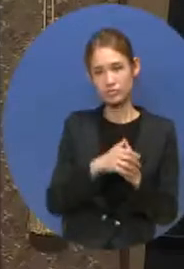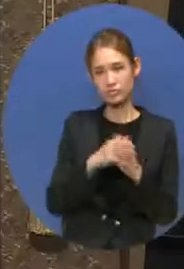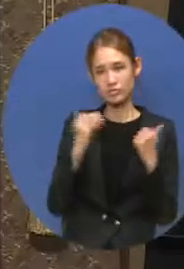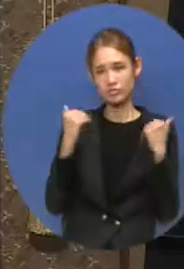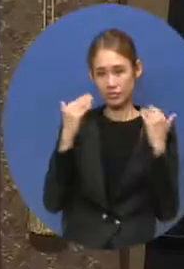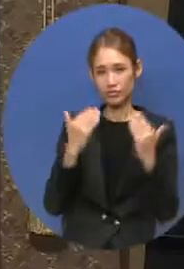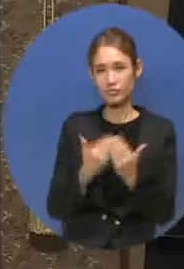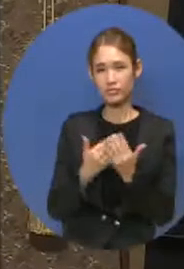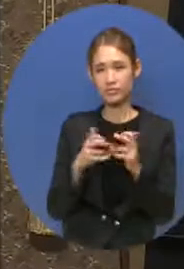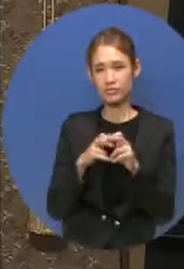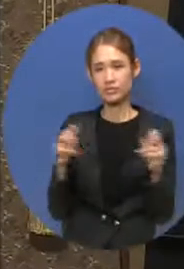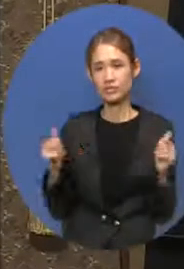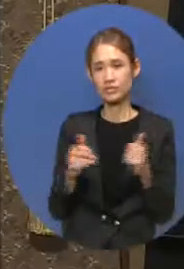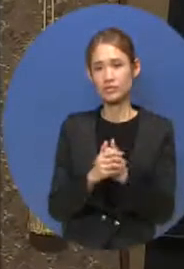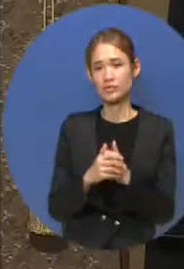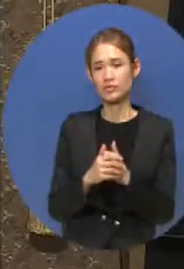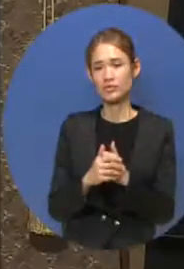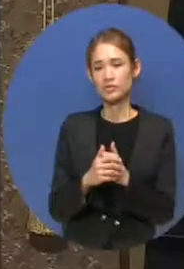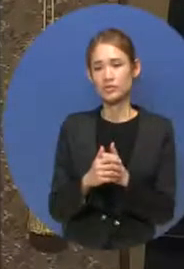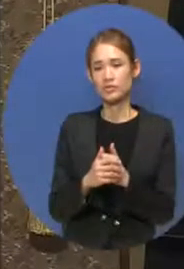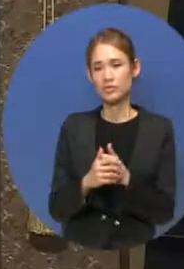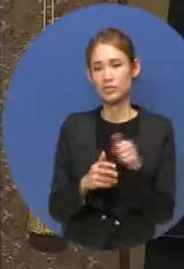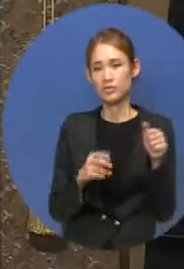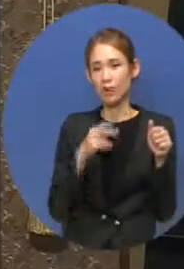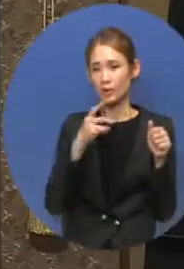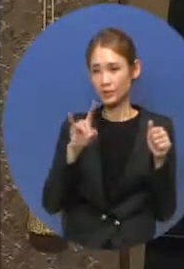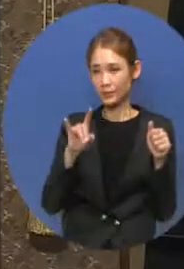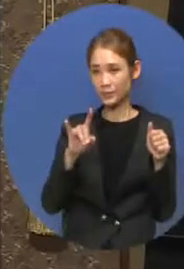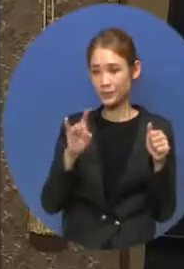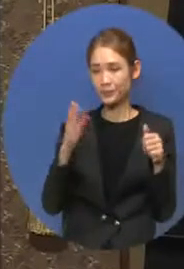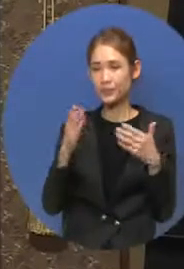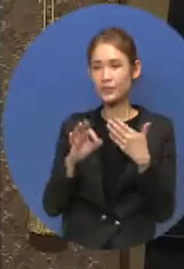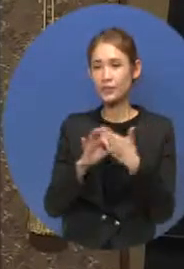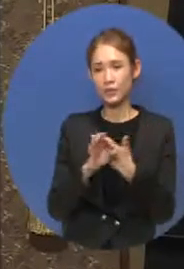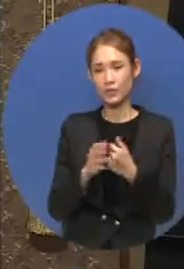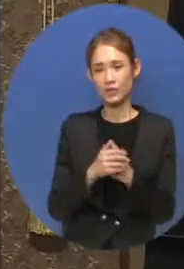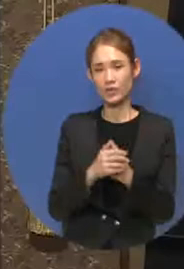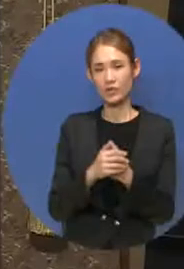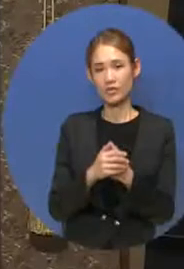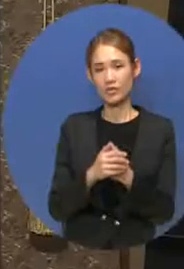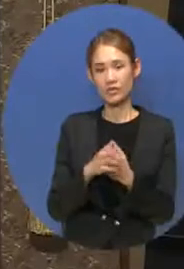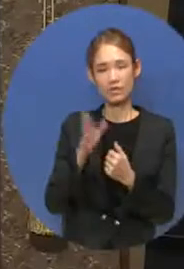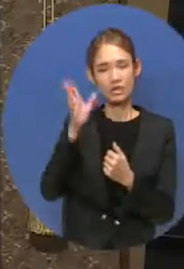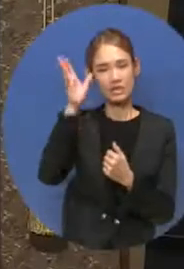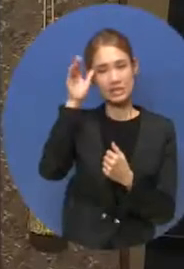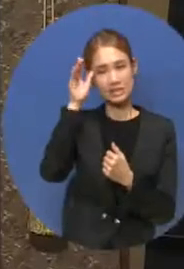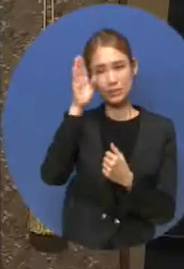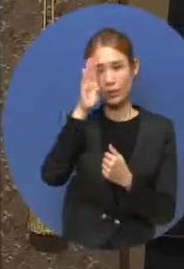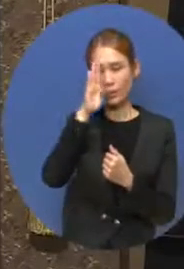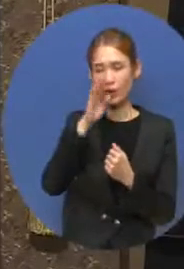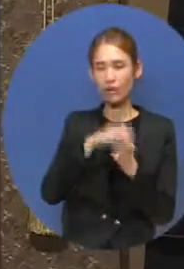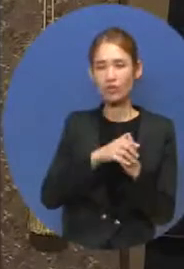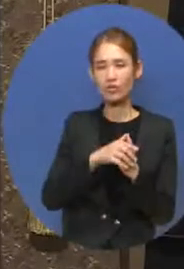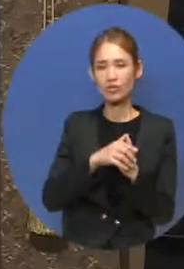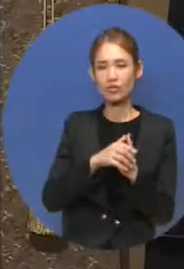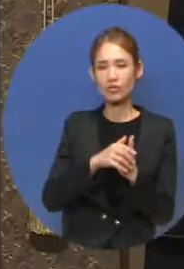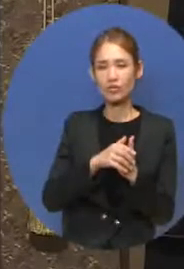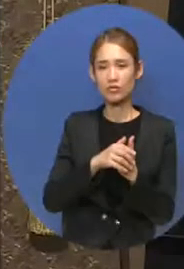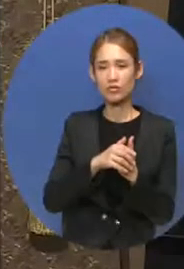또 발달장애 당사자분들이 50대가 되면서 치매를 겪는